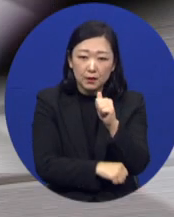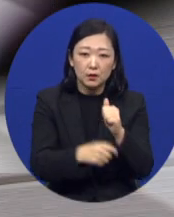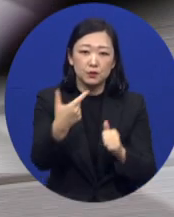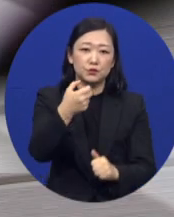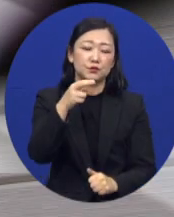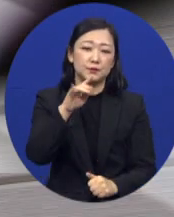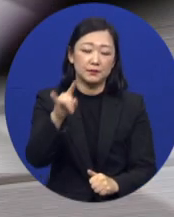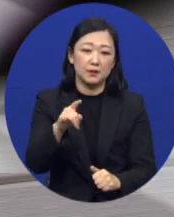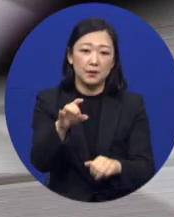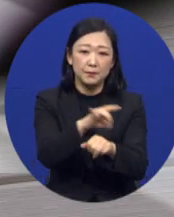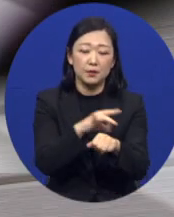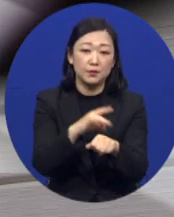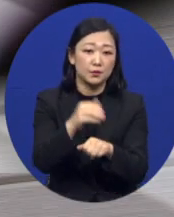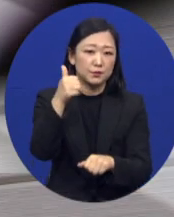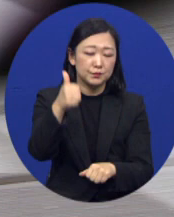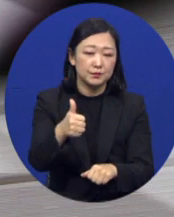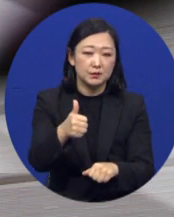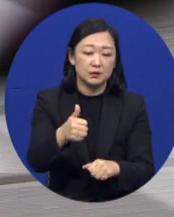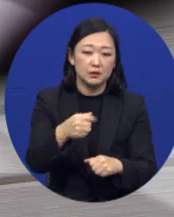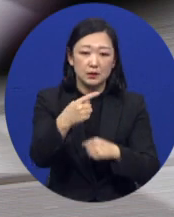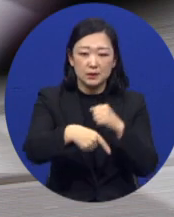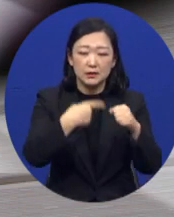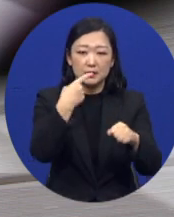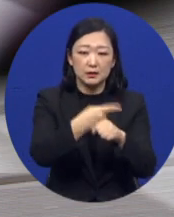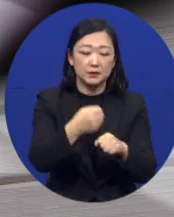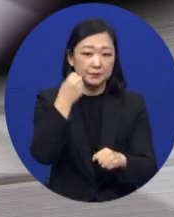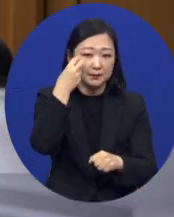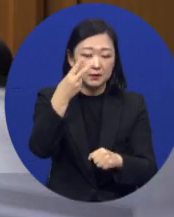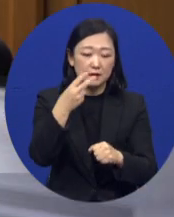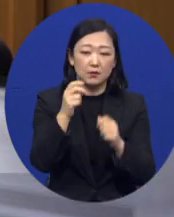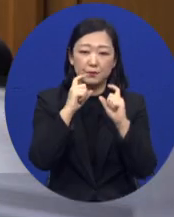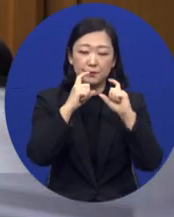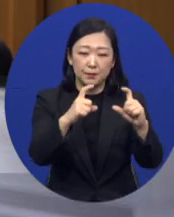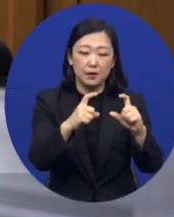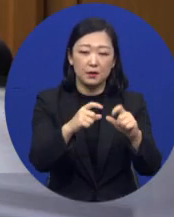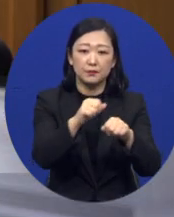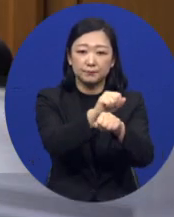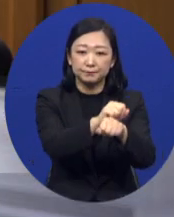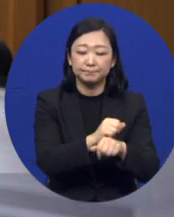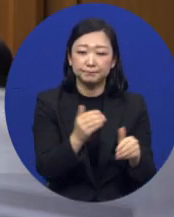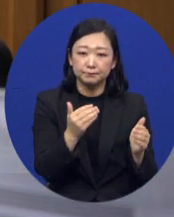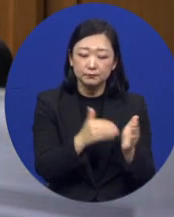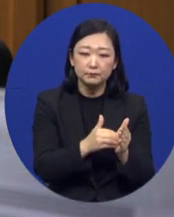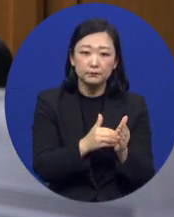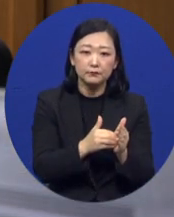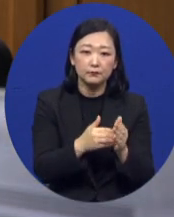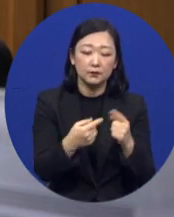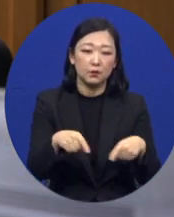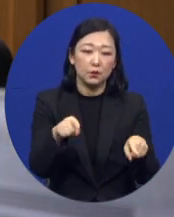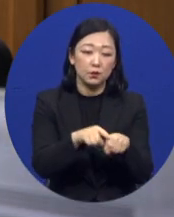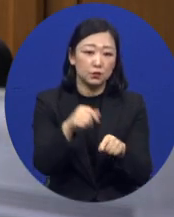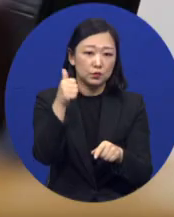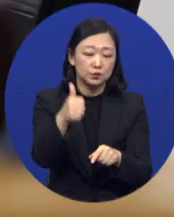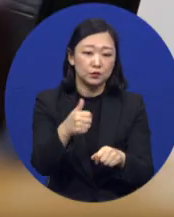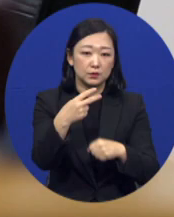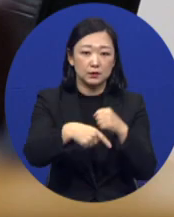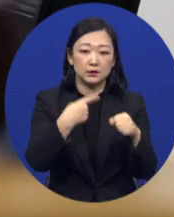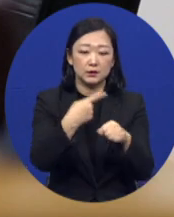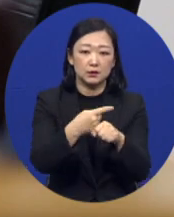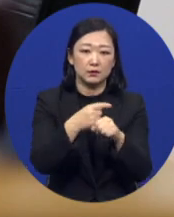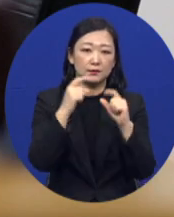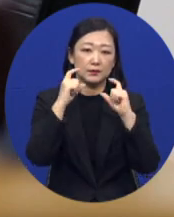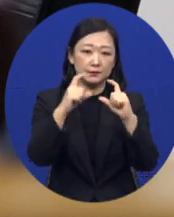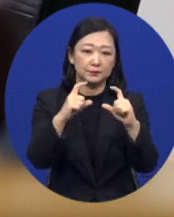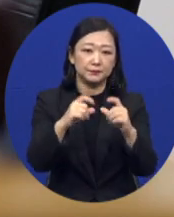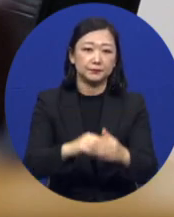60대 편의점 주인에게 징역 1년 2개월을 선고해 법정 구속하고 공동 편의점 주에게 징역 1년을